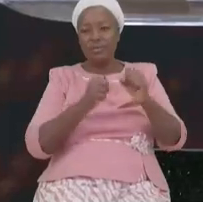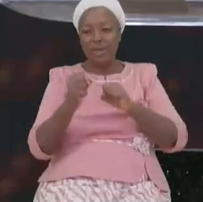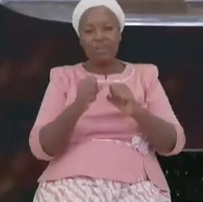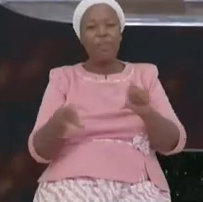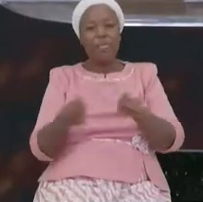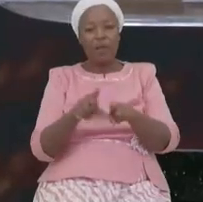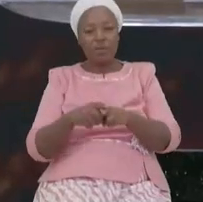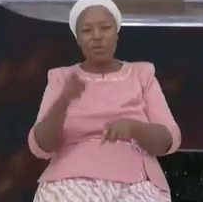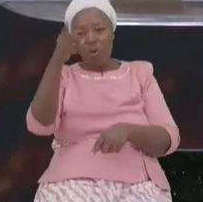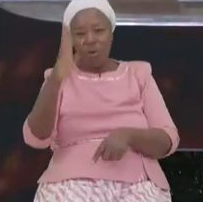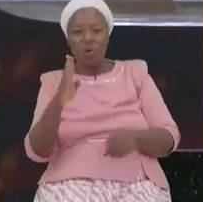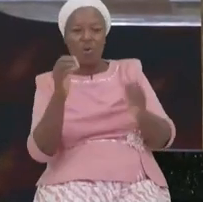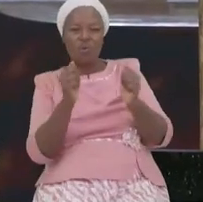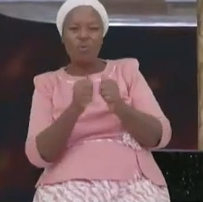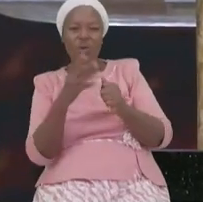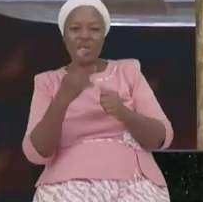Dieu.